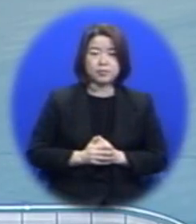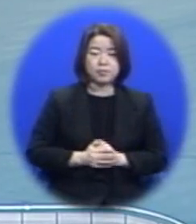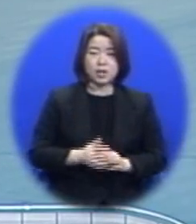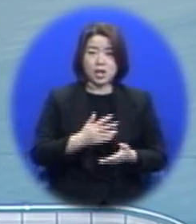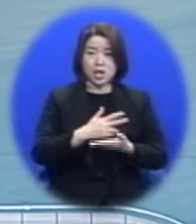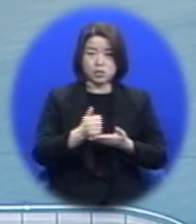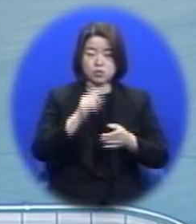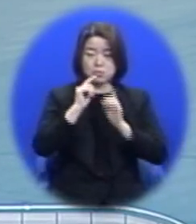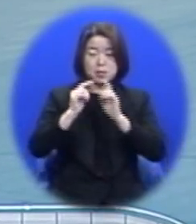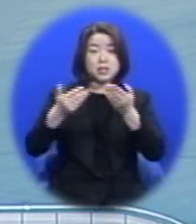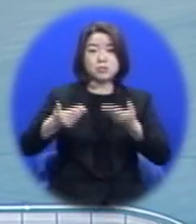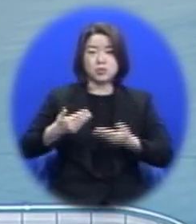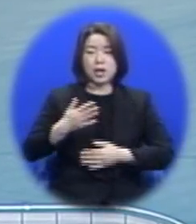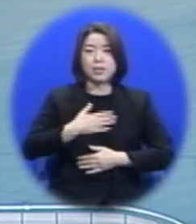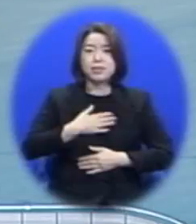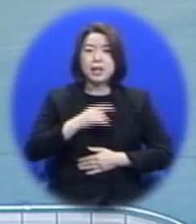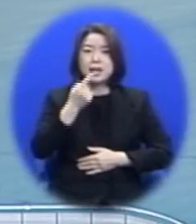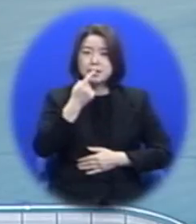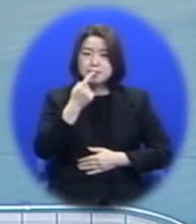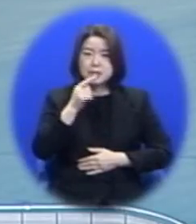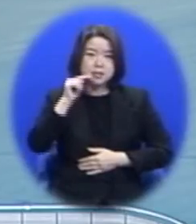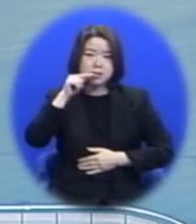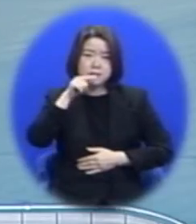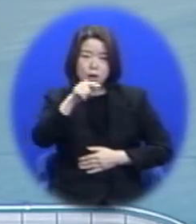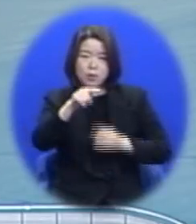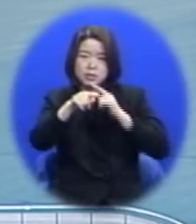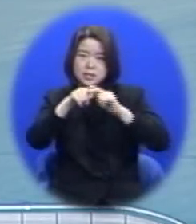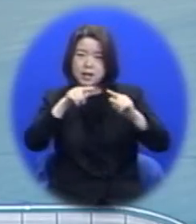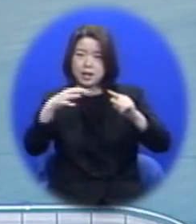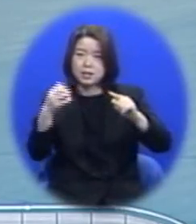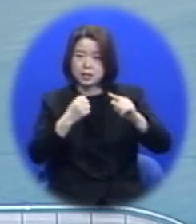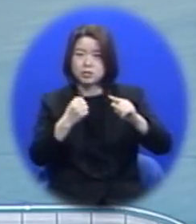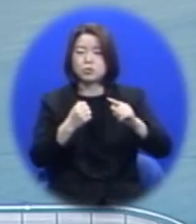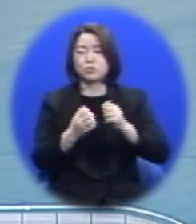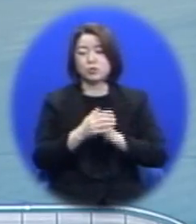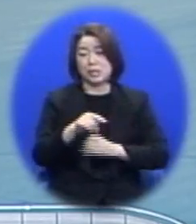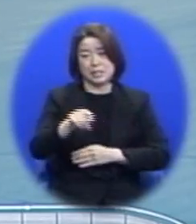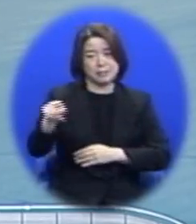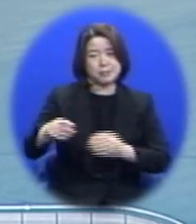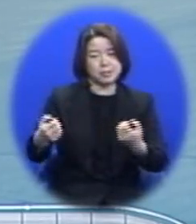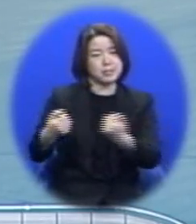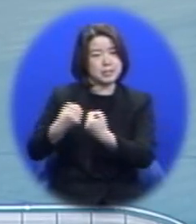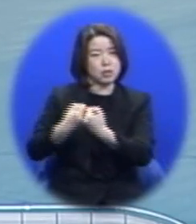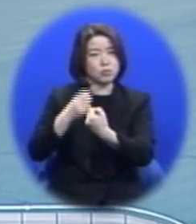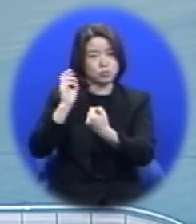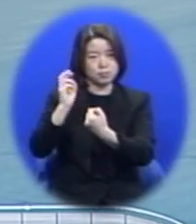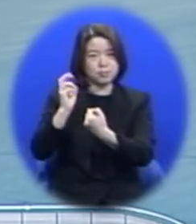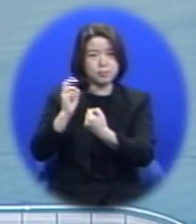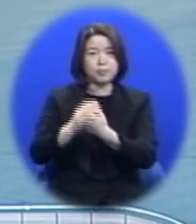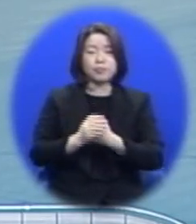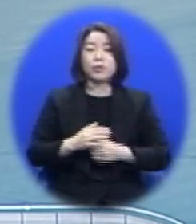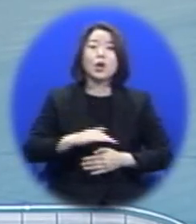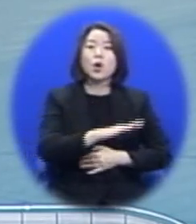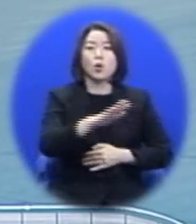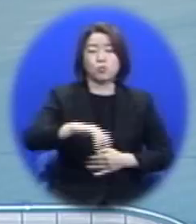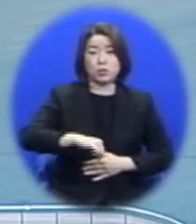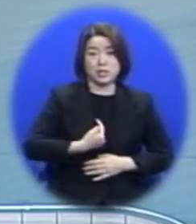주님이 말씀하셨어요. 내 입에서 나오는 칼을 가지고 그들과 싸우겠다. 우리